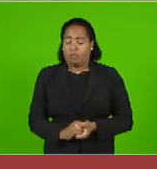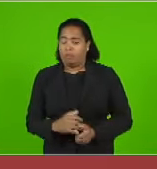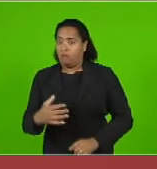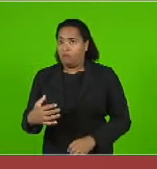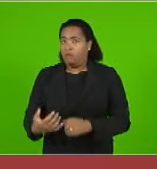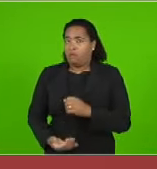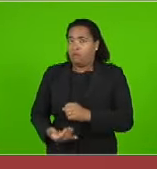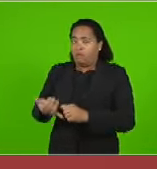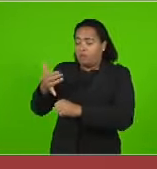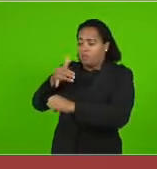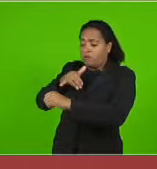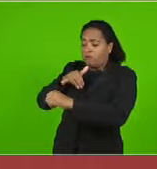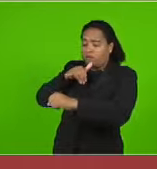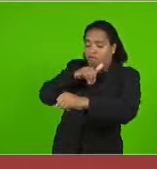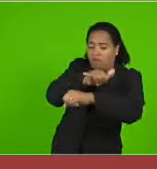Матфея